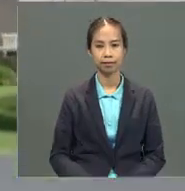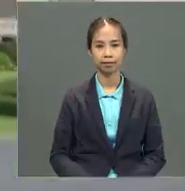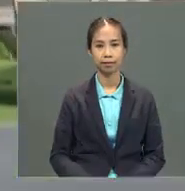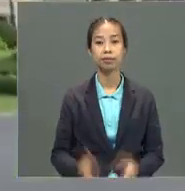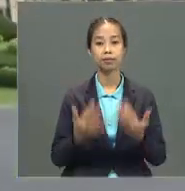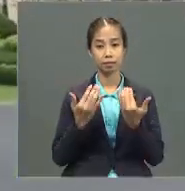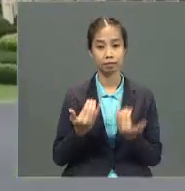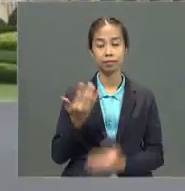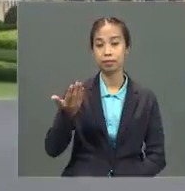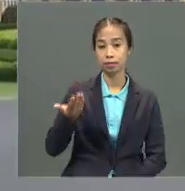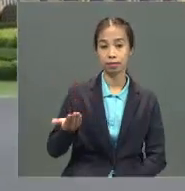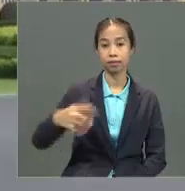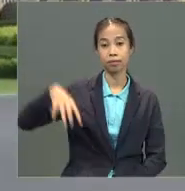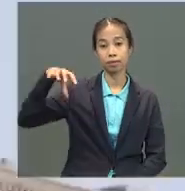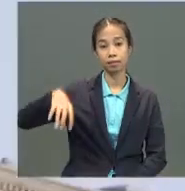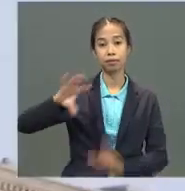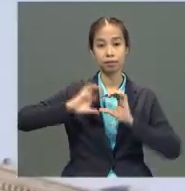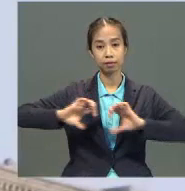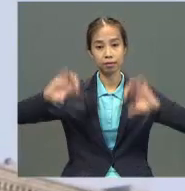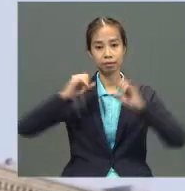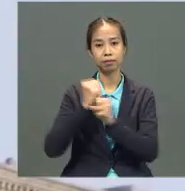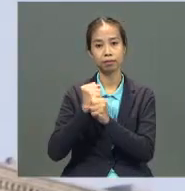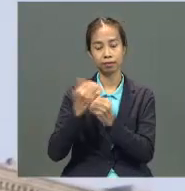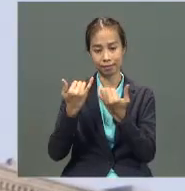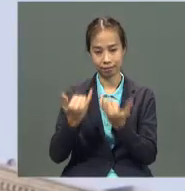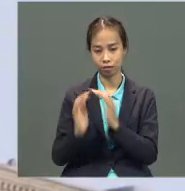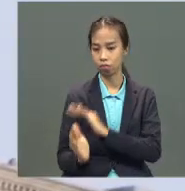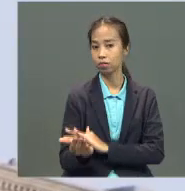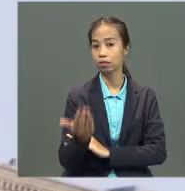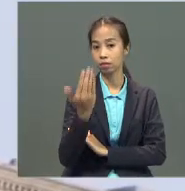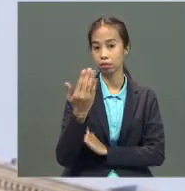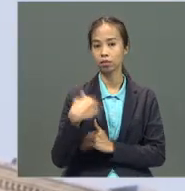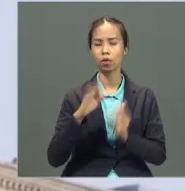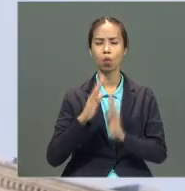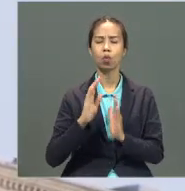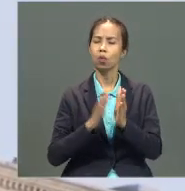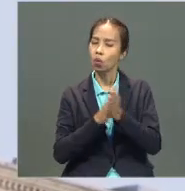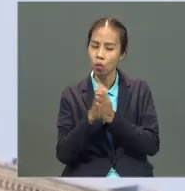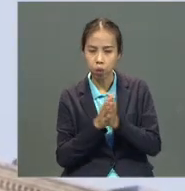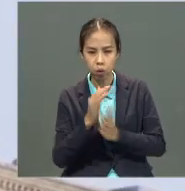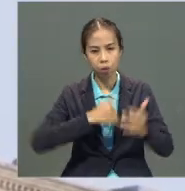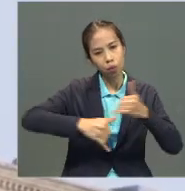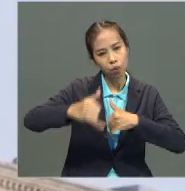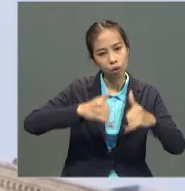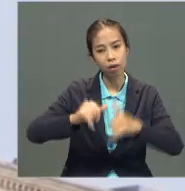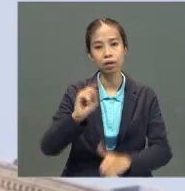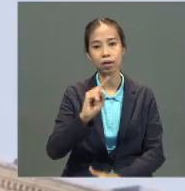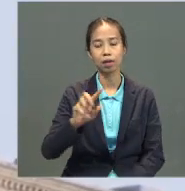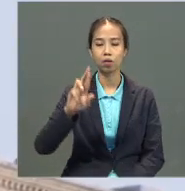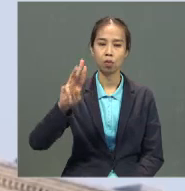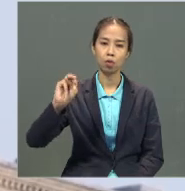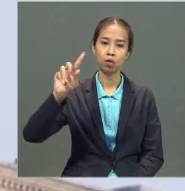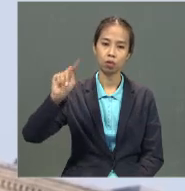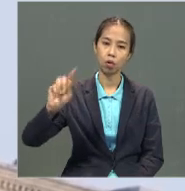บรรยากาศที่ทำเนียบรัฐบาลในช่วงเช้าวันนี้นะคะก็คึกคักตั้งแต่เช้าตู่เลยค่ะเนื่องจากรัฐมนตรีใหม่แต่ละค